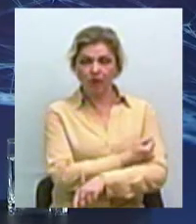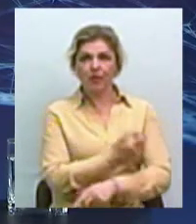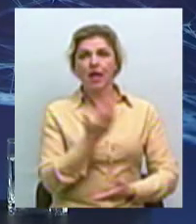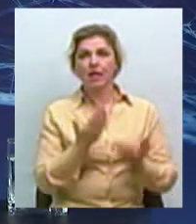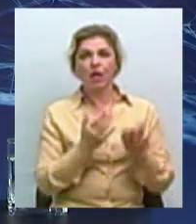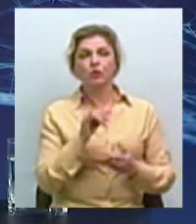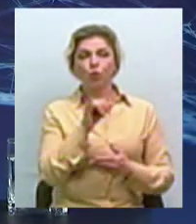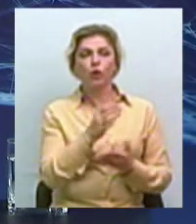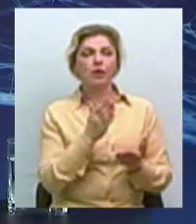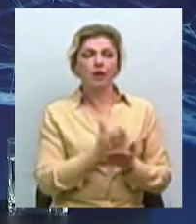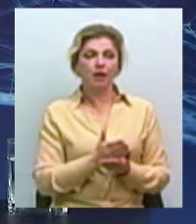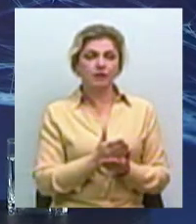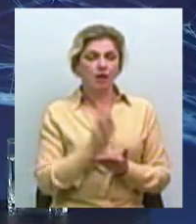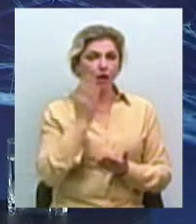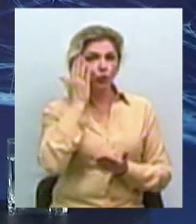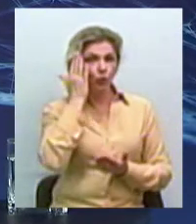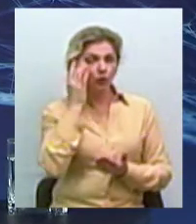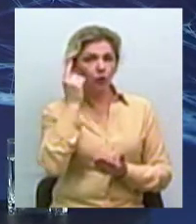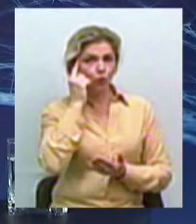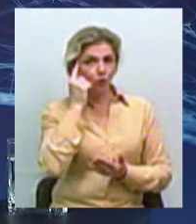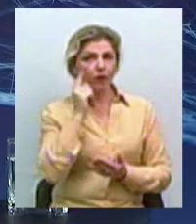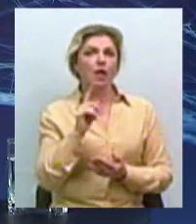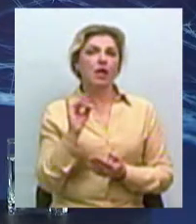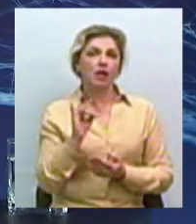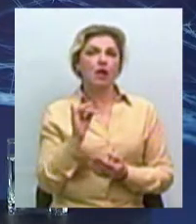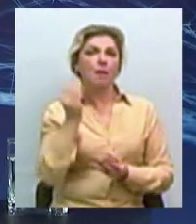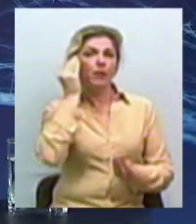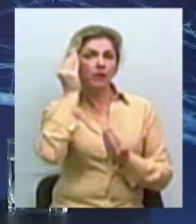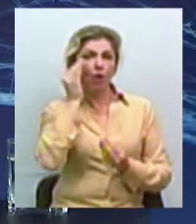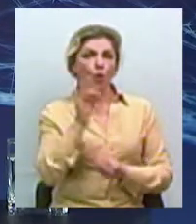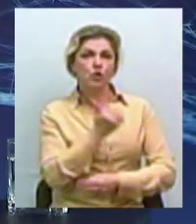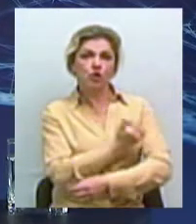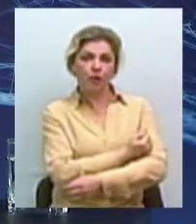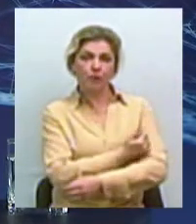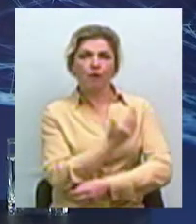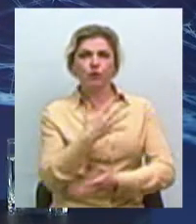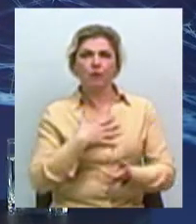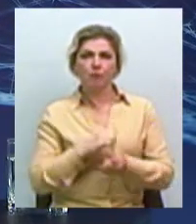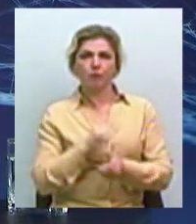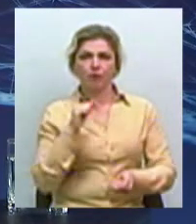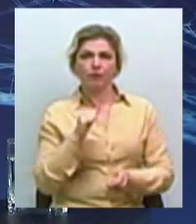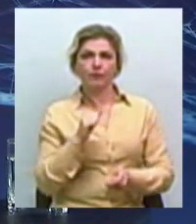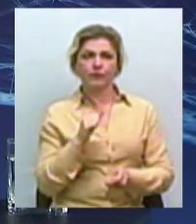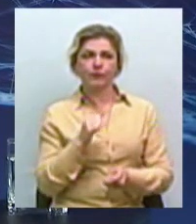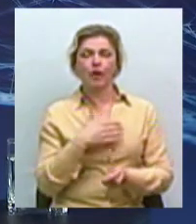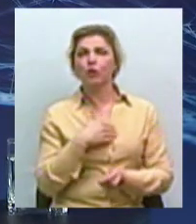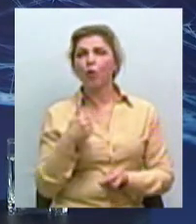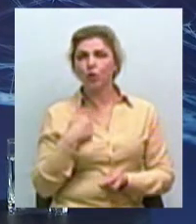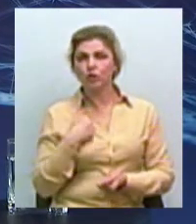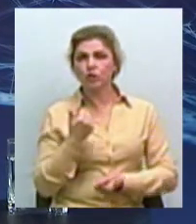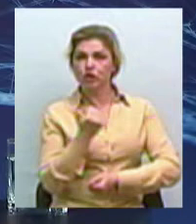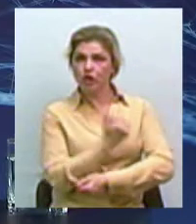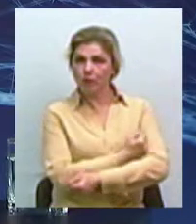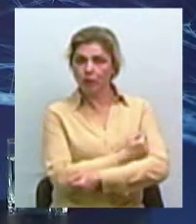них є певні думки, певні позиції щодо щеплення, вони принципово є, що вони не хочуть